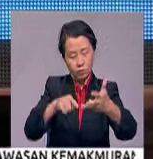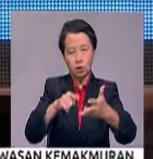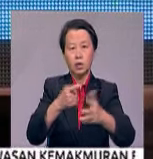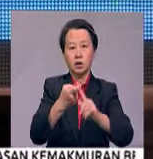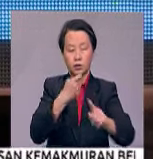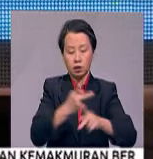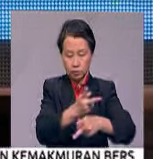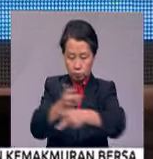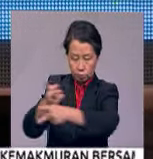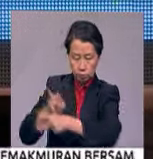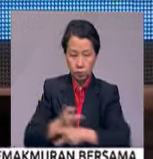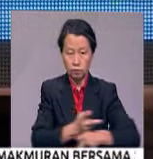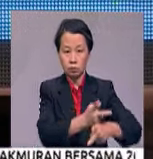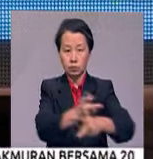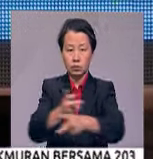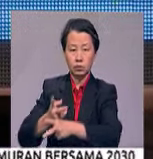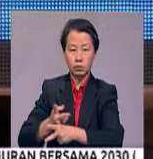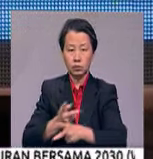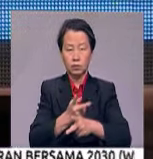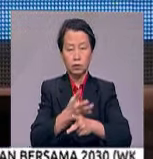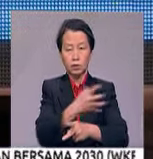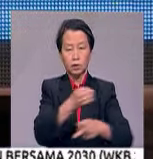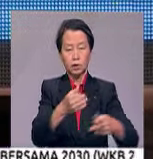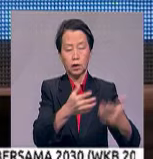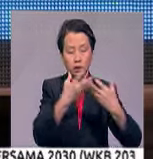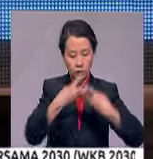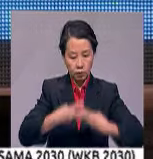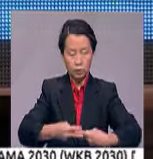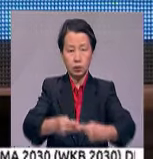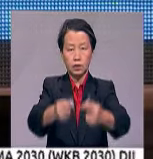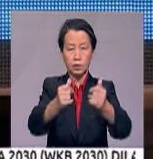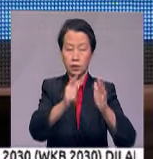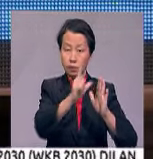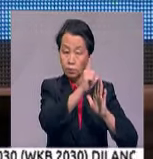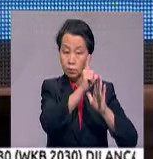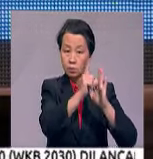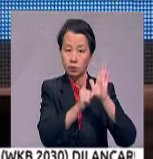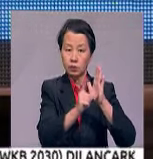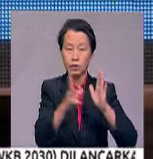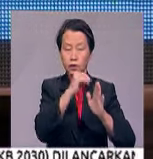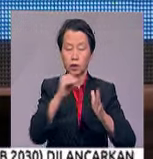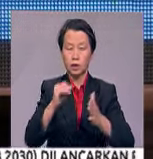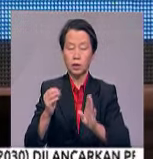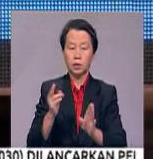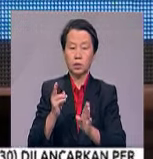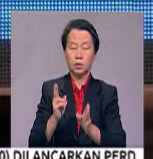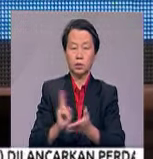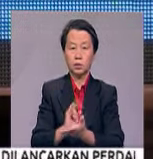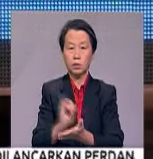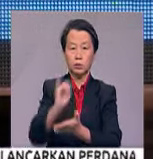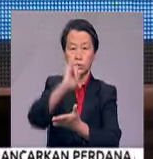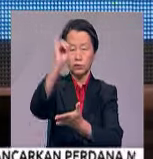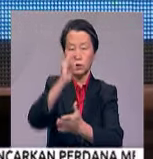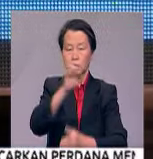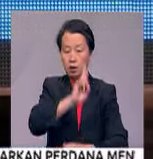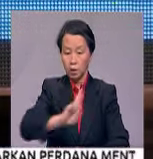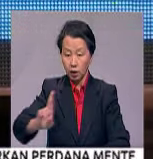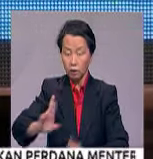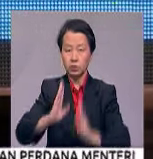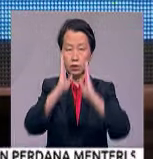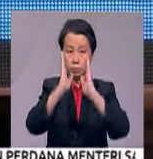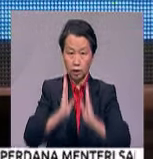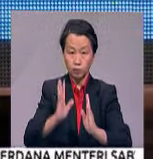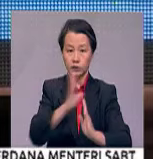pemeliharaan kelangsungan perlembagaan dan institusi agama, bangsa dan tanah